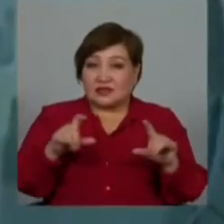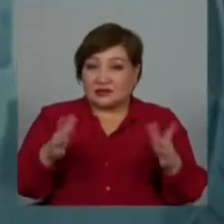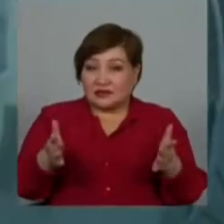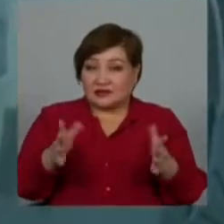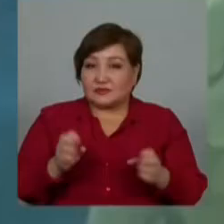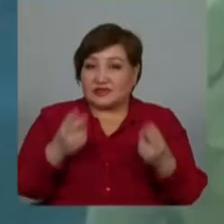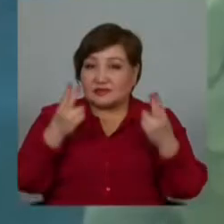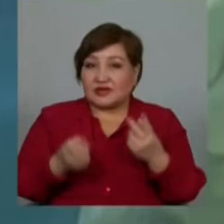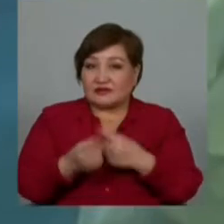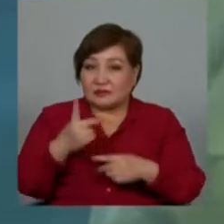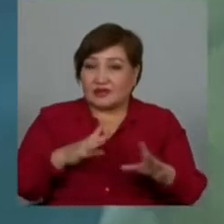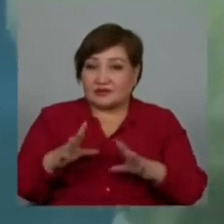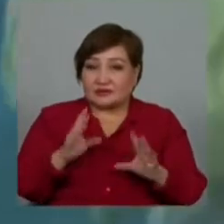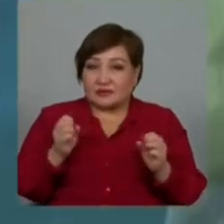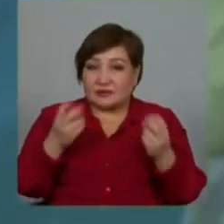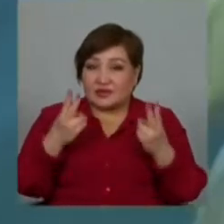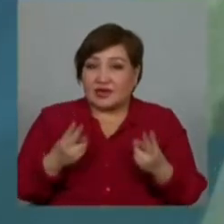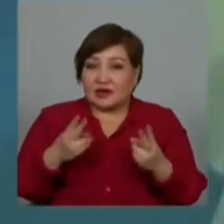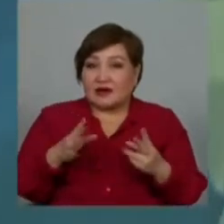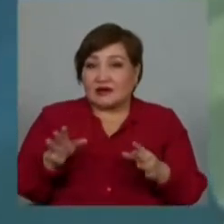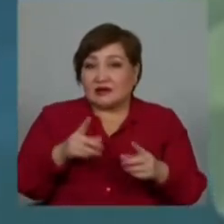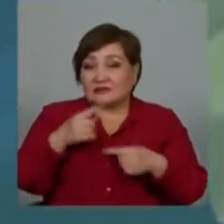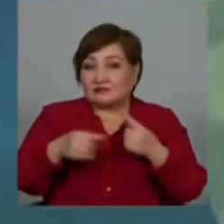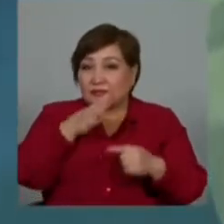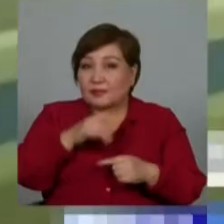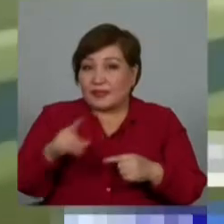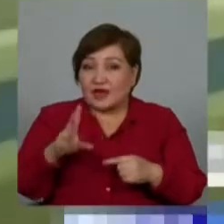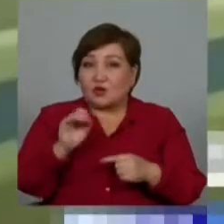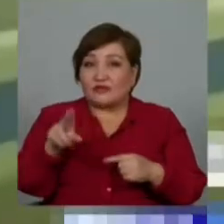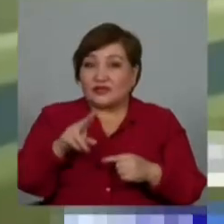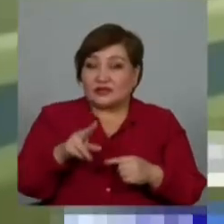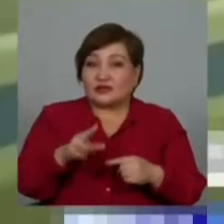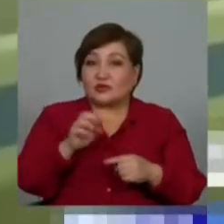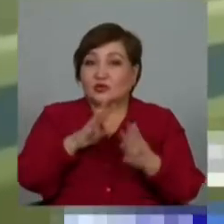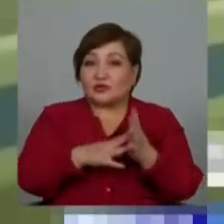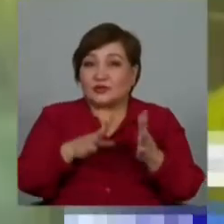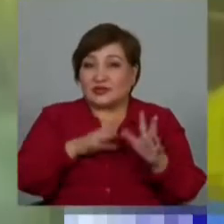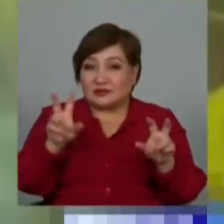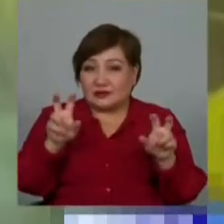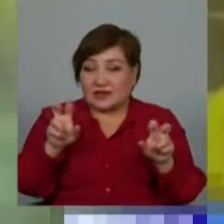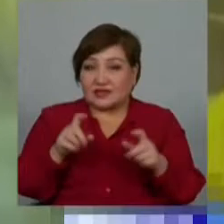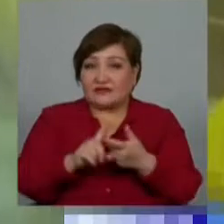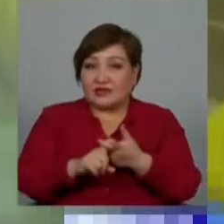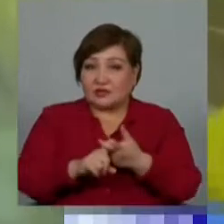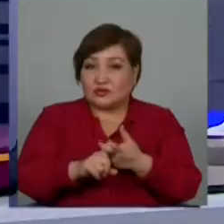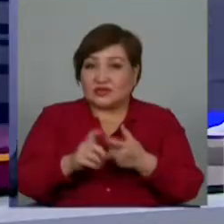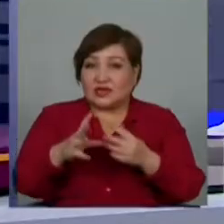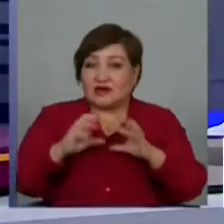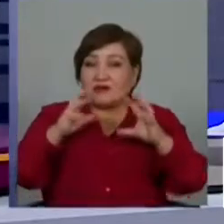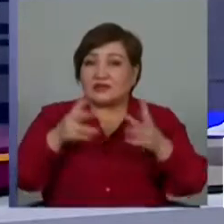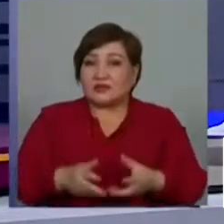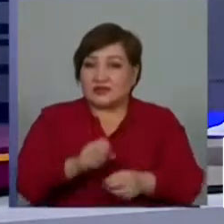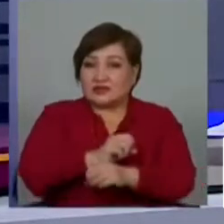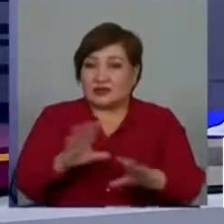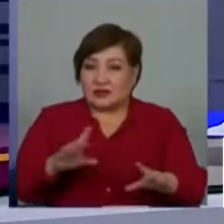алаңдатса керек. Бірақ көп ұзамай COVID-19 деген атауға ие болған вирус жер бетіне желден шапшаң тарай бастады. Обыр